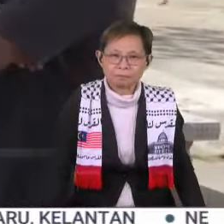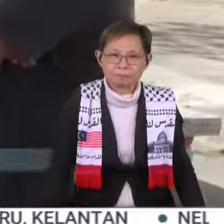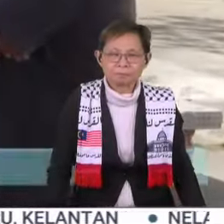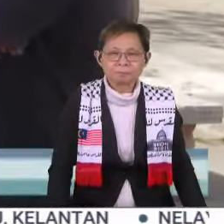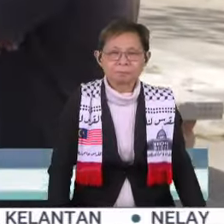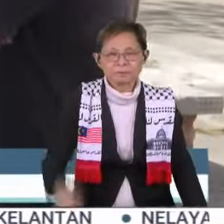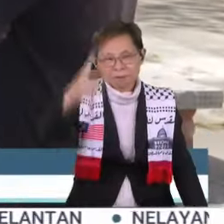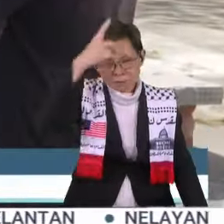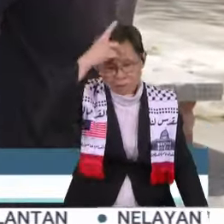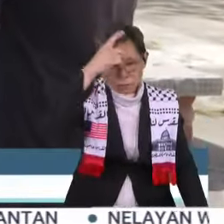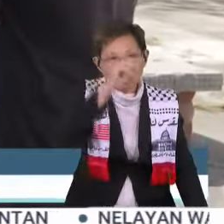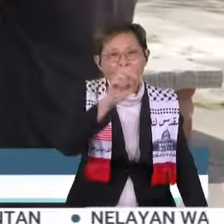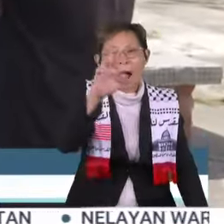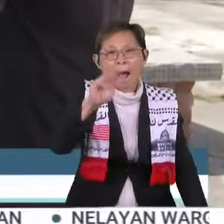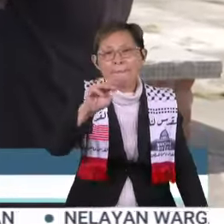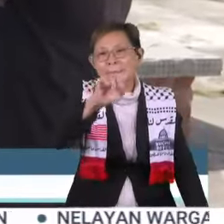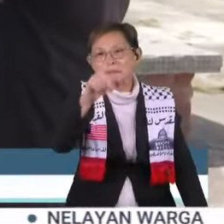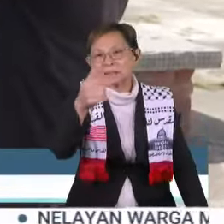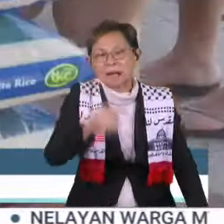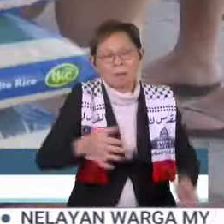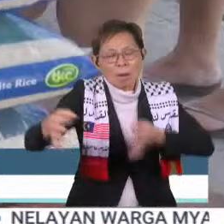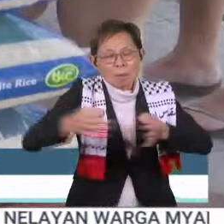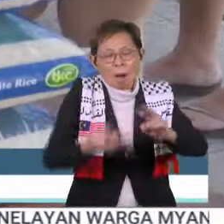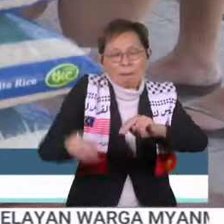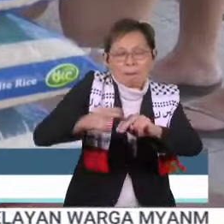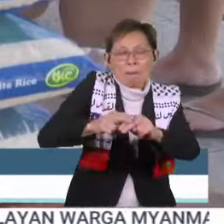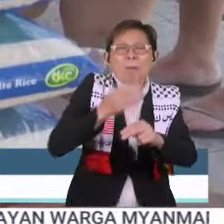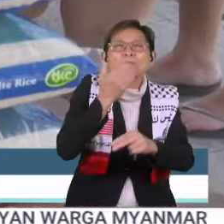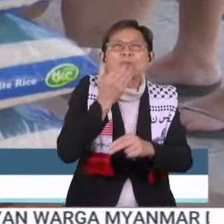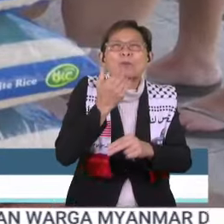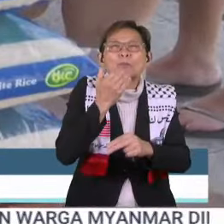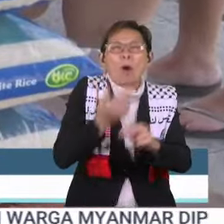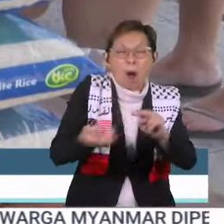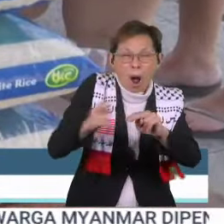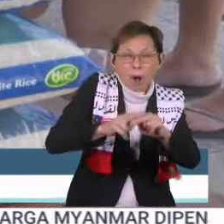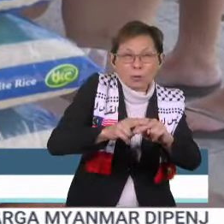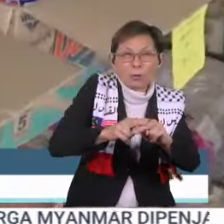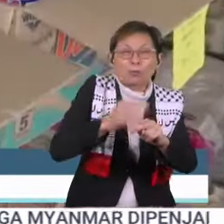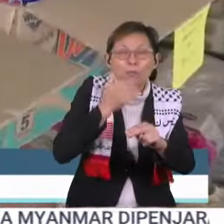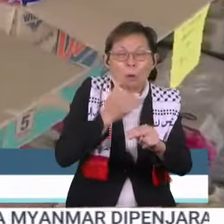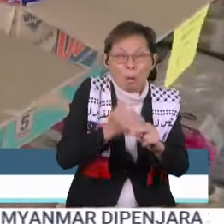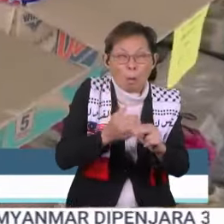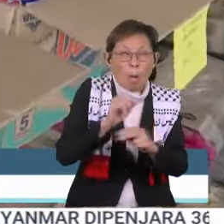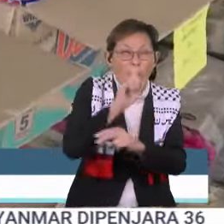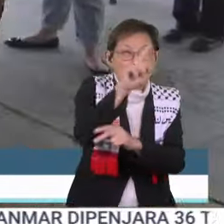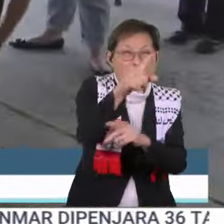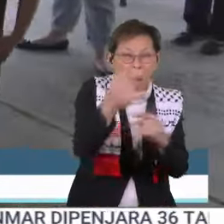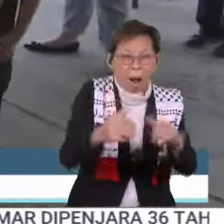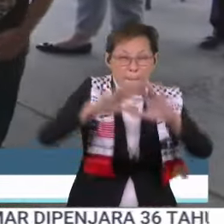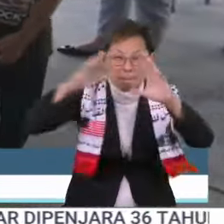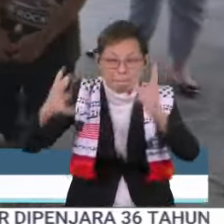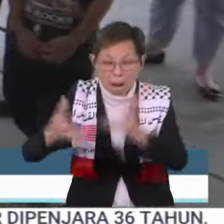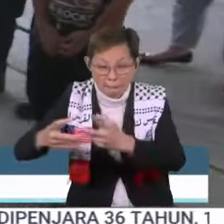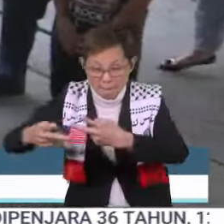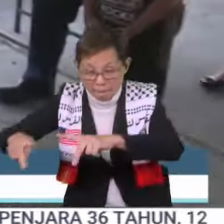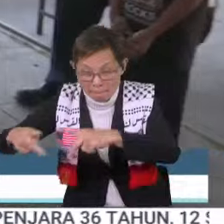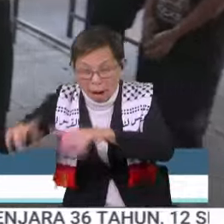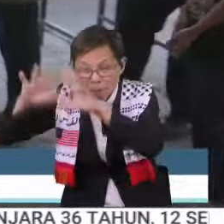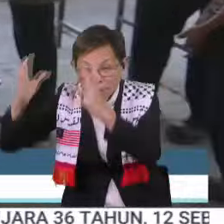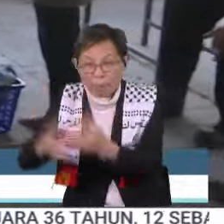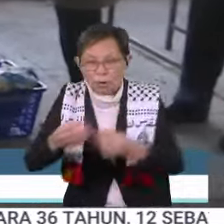Pada masa sama, Dato' Armizan turut mengulas mengenai kenaikan harga gula. Jelasnya, walaupun harga gula mentah ketika ini tinggi di pasaran antarabangsa, namun